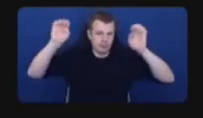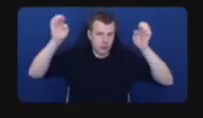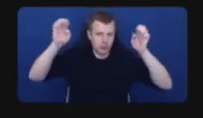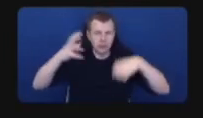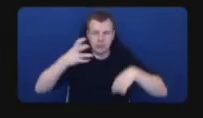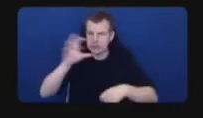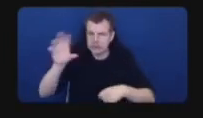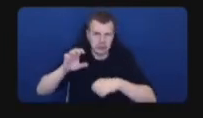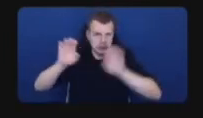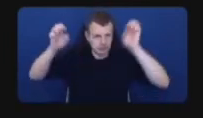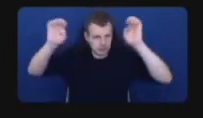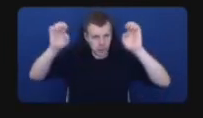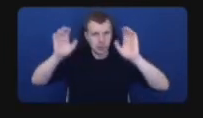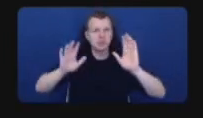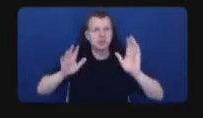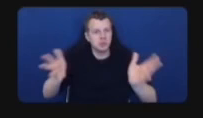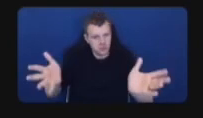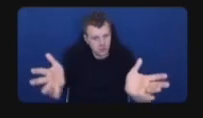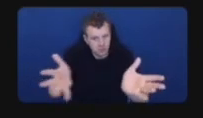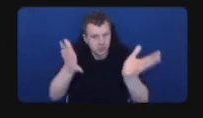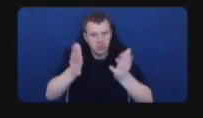政府可能会